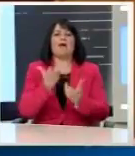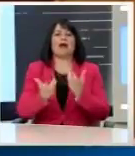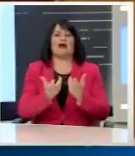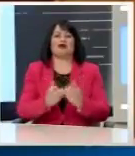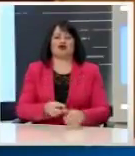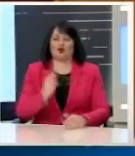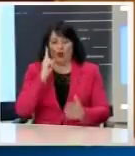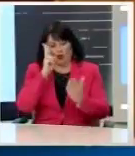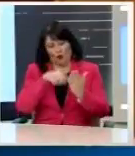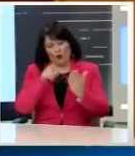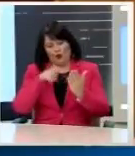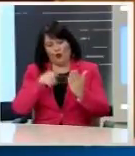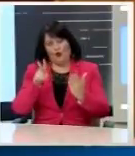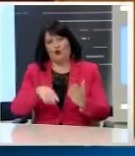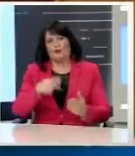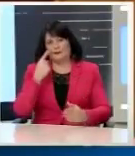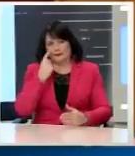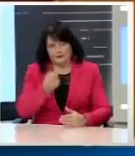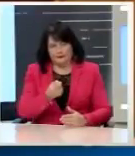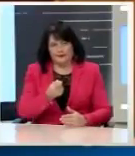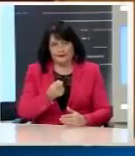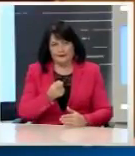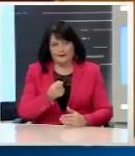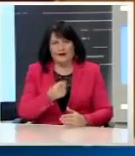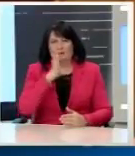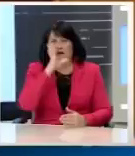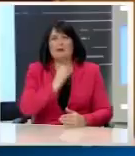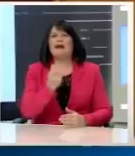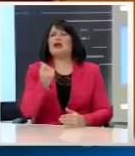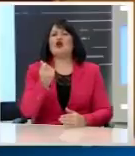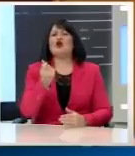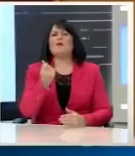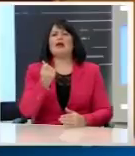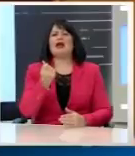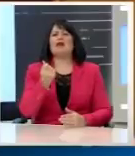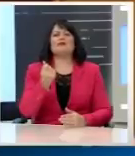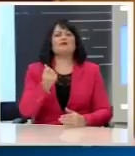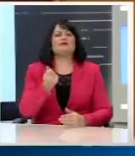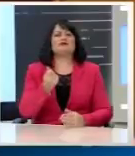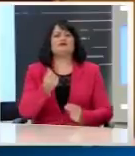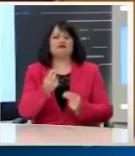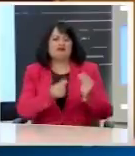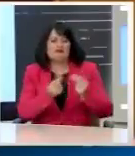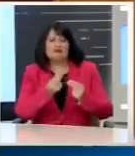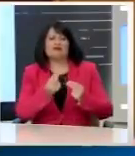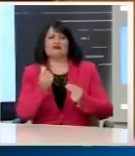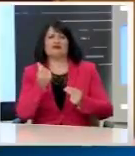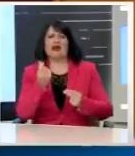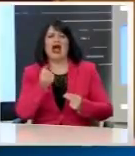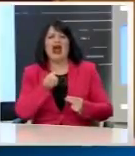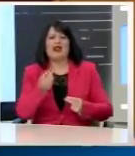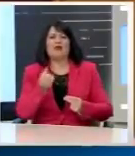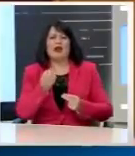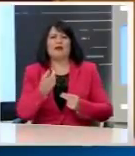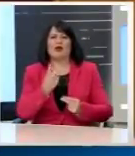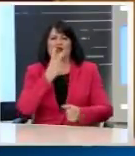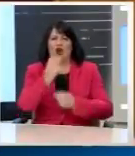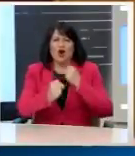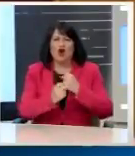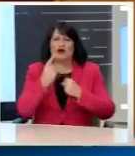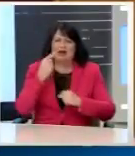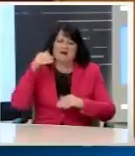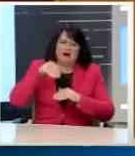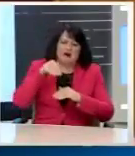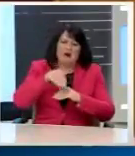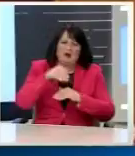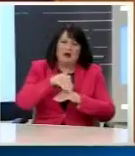Ρίξτε μια ματιά στα μεγέθη της πραγματικής οικονομίας που επί 2 χρόνια μας λέγατε ότι καταραίει. Και θα